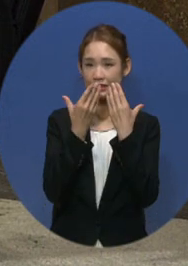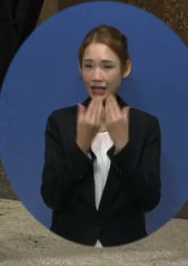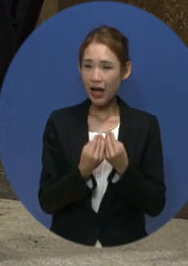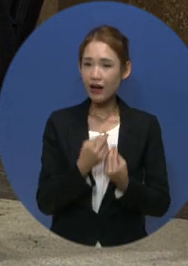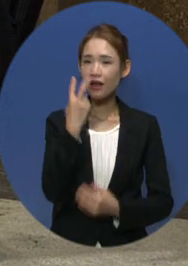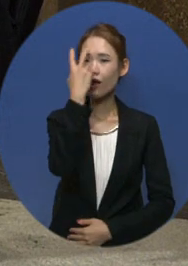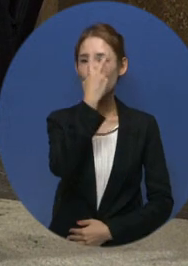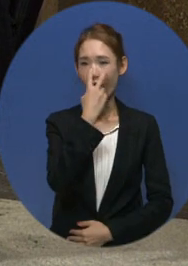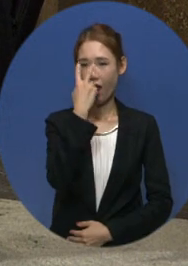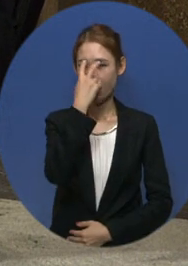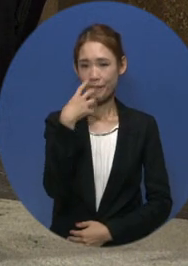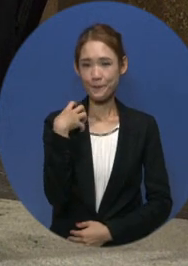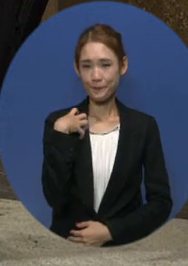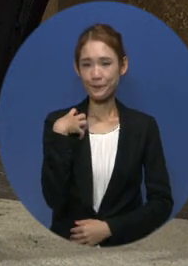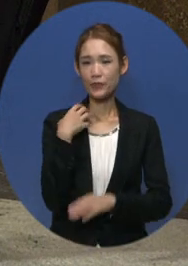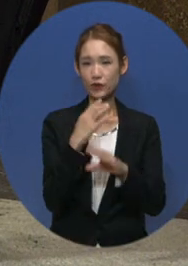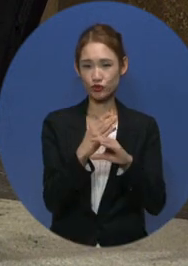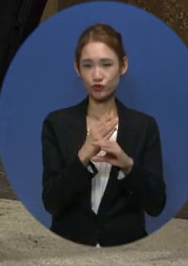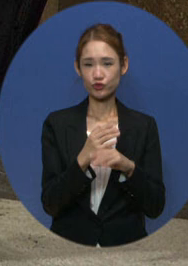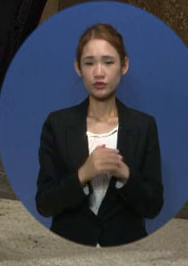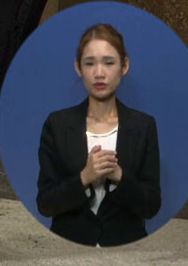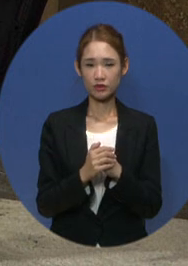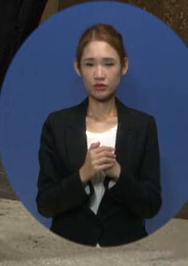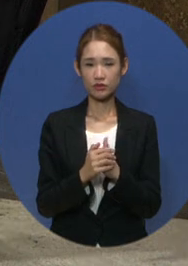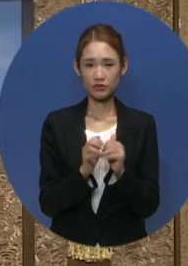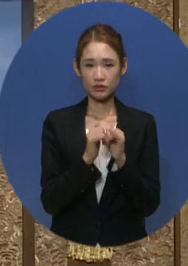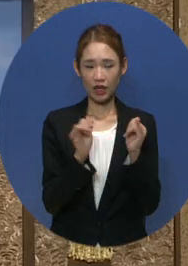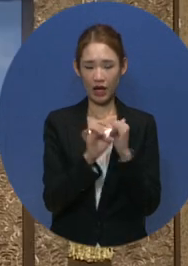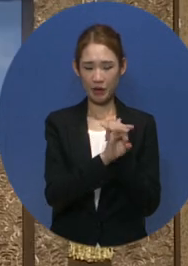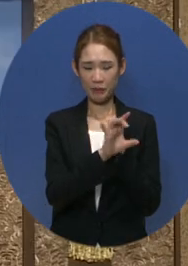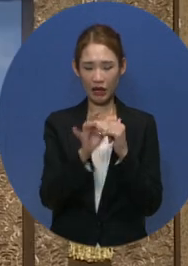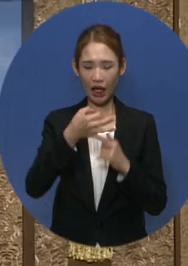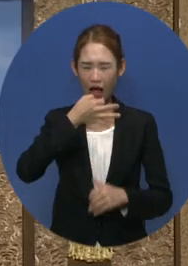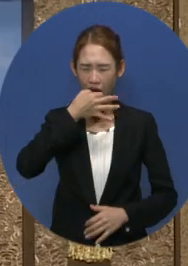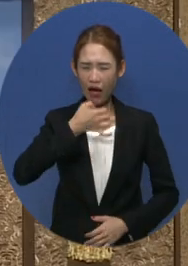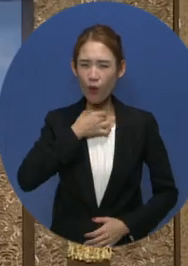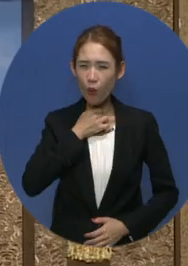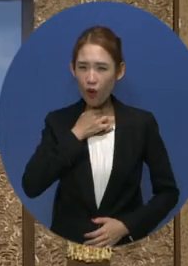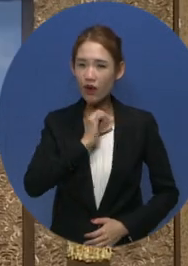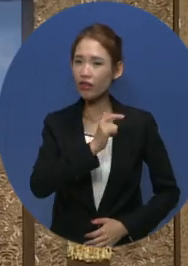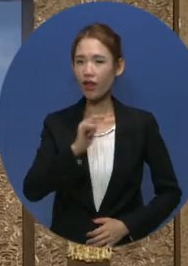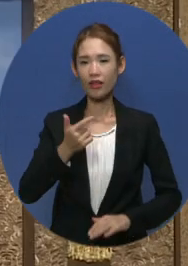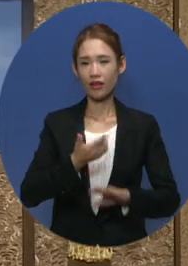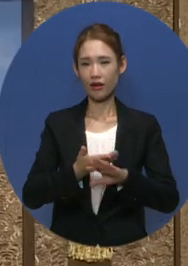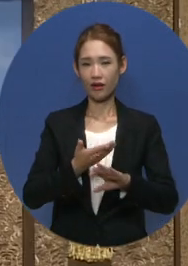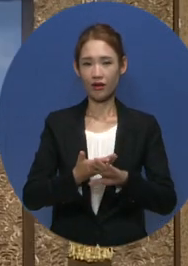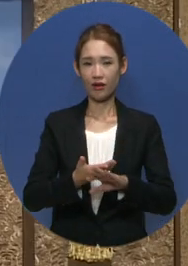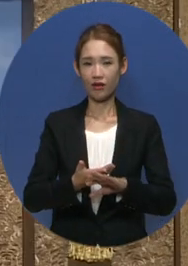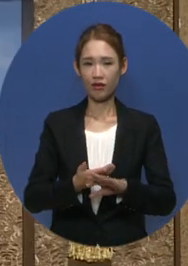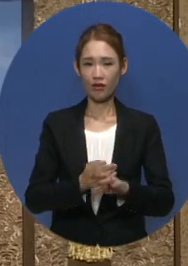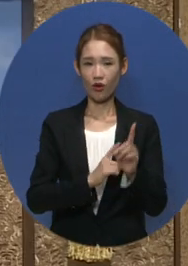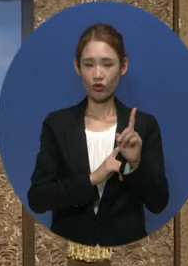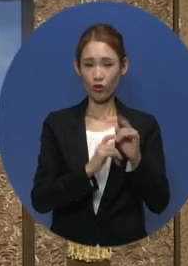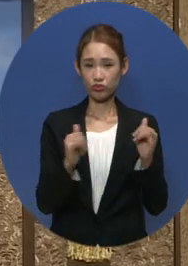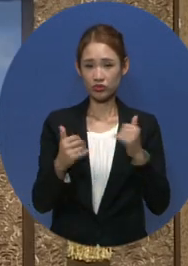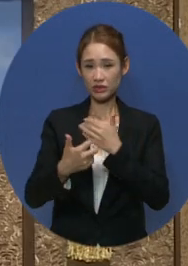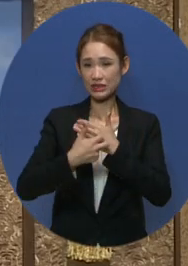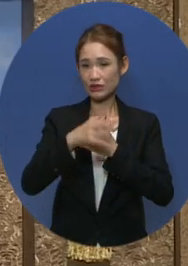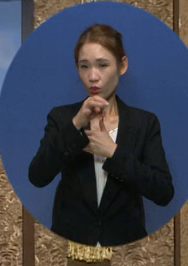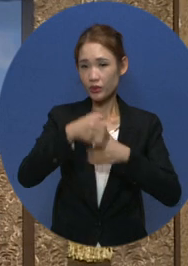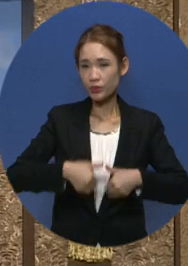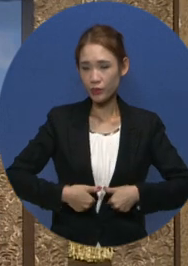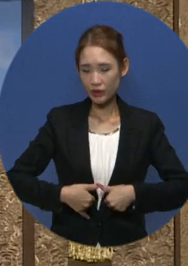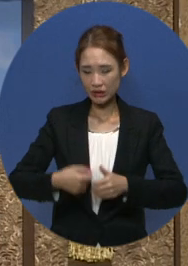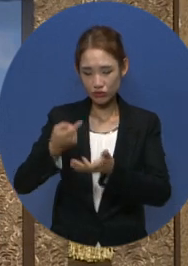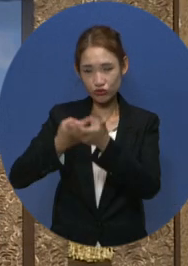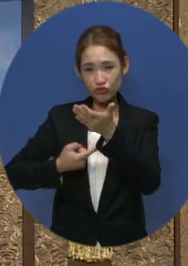사례 관리를 하고 있는데요. 아... 예, 사람마다 욕구가 다르지 않습니까? 그렇죠. 어떤 분들은 이제 의료비가 필요하고 뭐 수술비가 필요하고